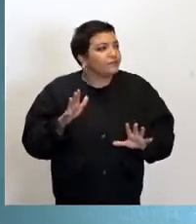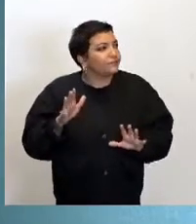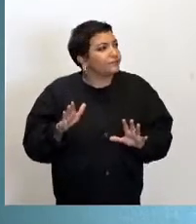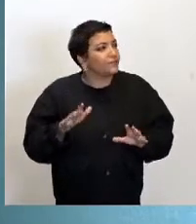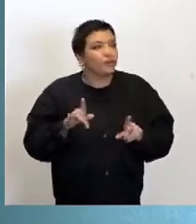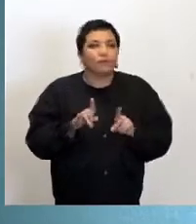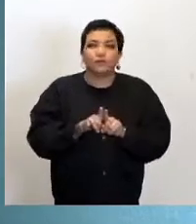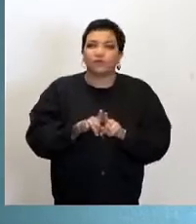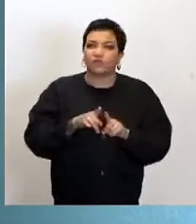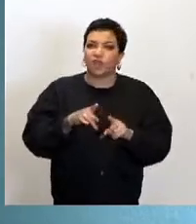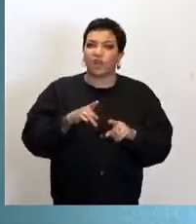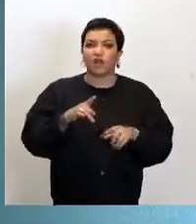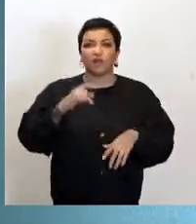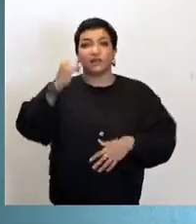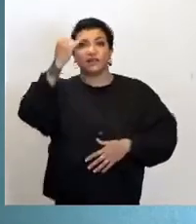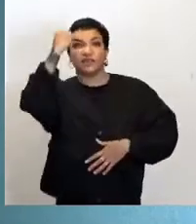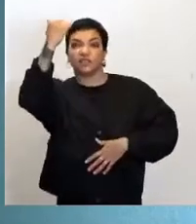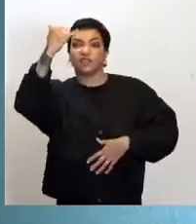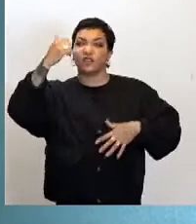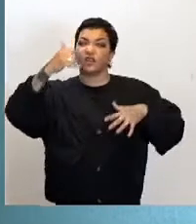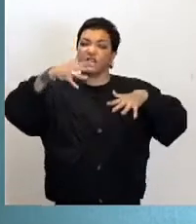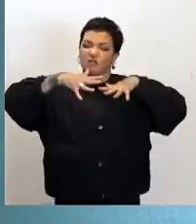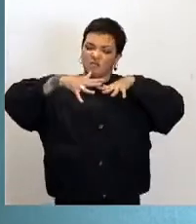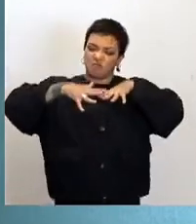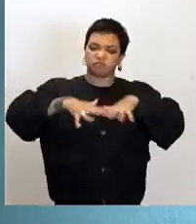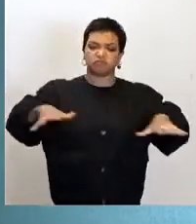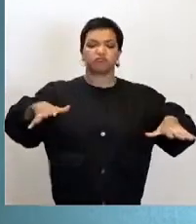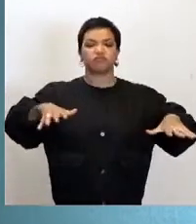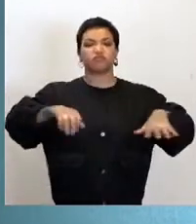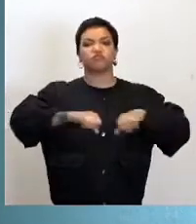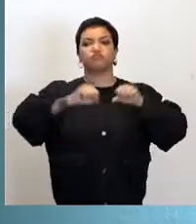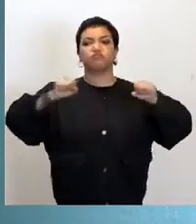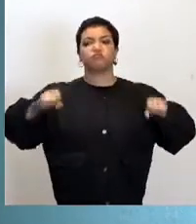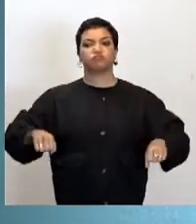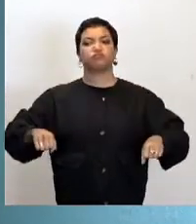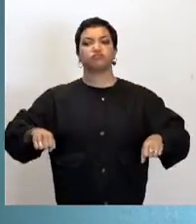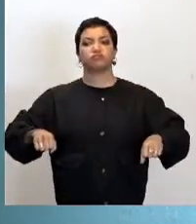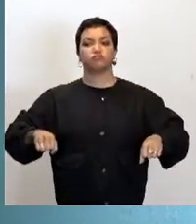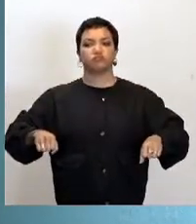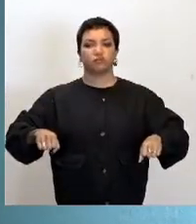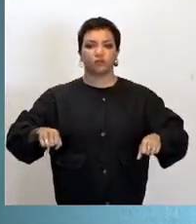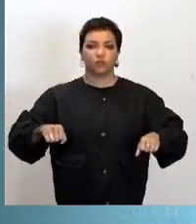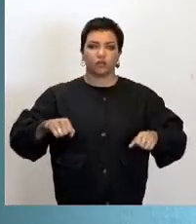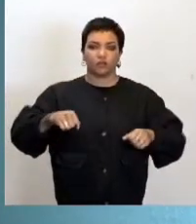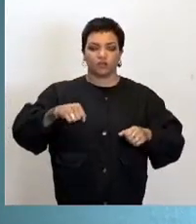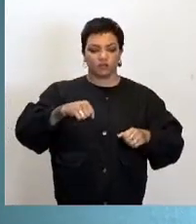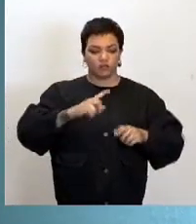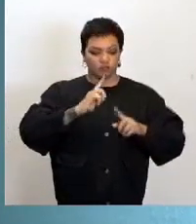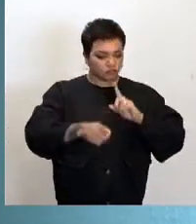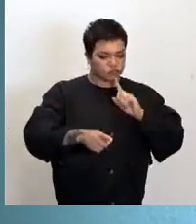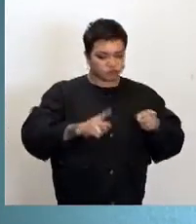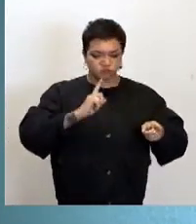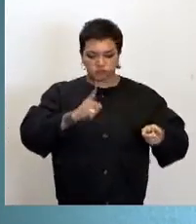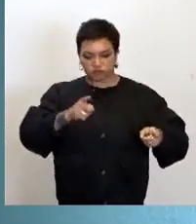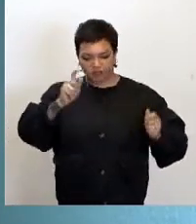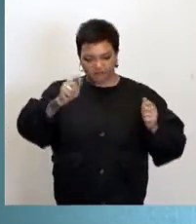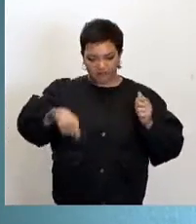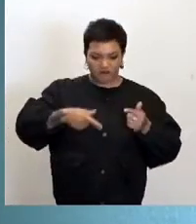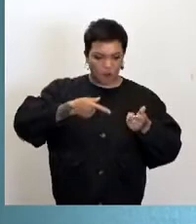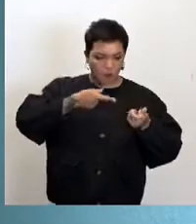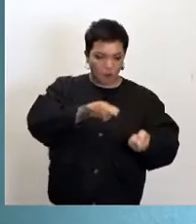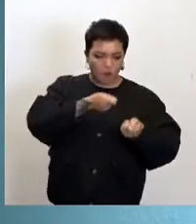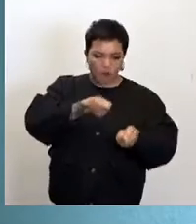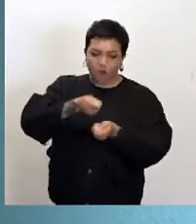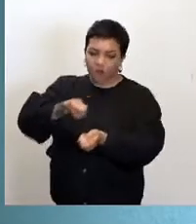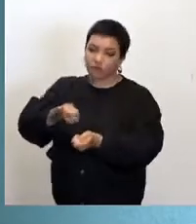un dogme, une norme qui s'impose de façon trop verticale auprès de nos concitoyens. C'est le premier point.